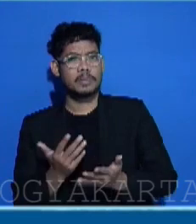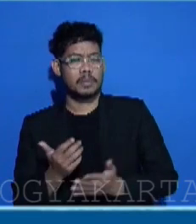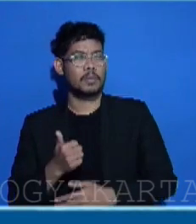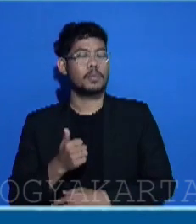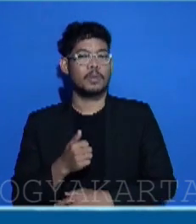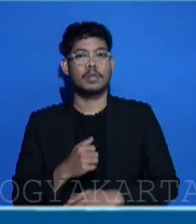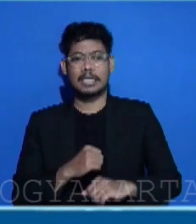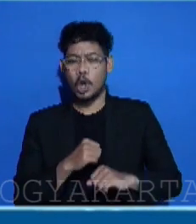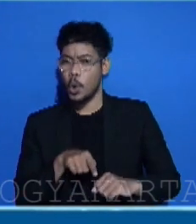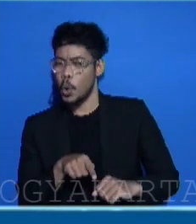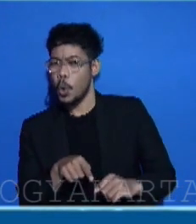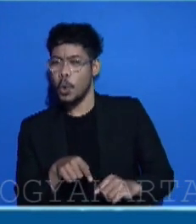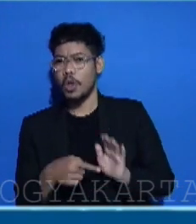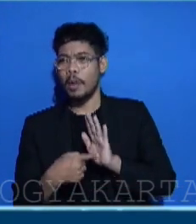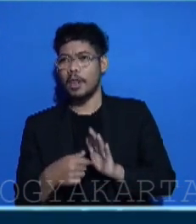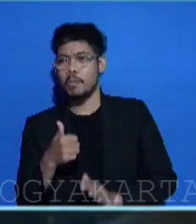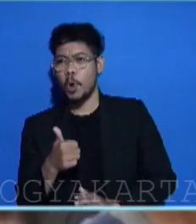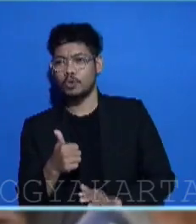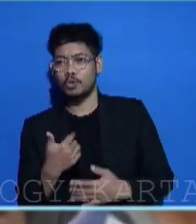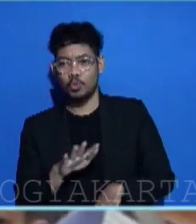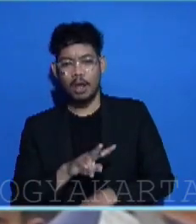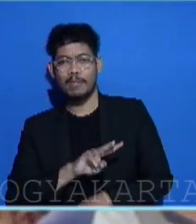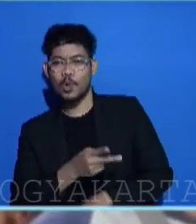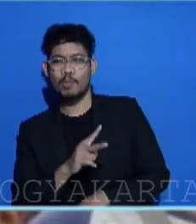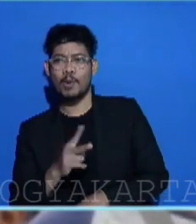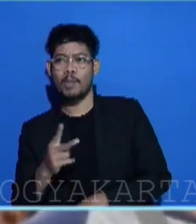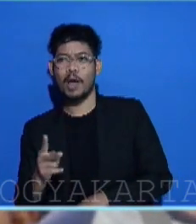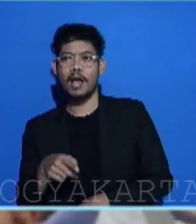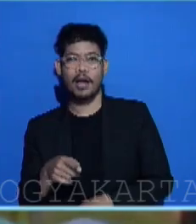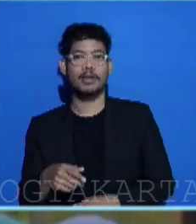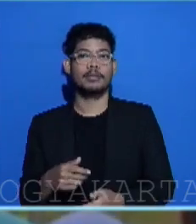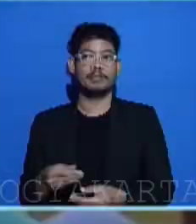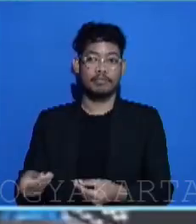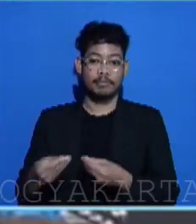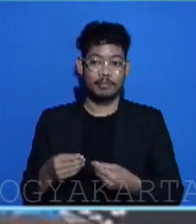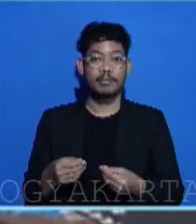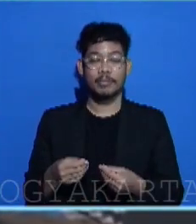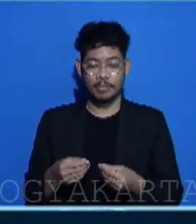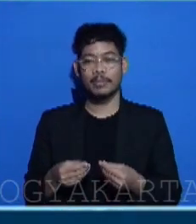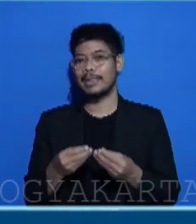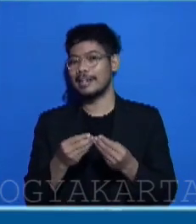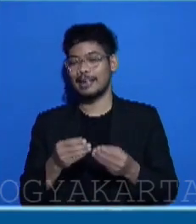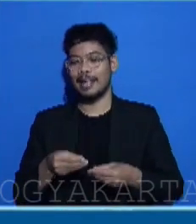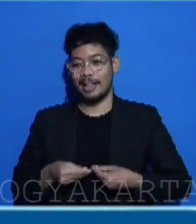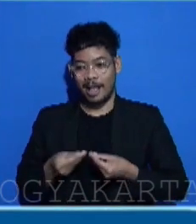dugar sampun dipun kreasi supaya dosa gede pun tampilan dipun remenep kadang wiranem